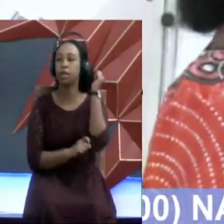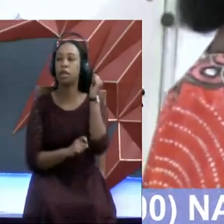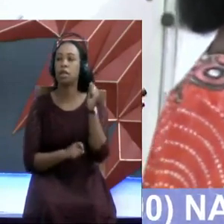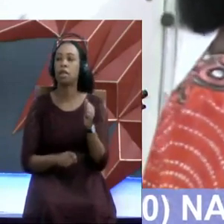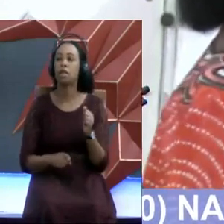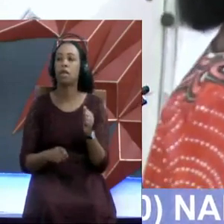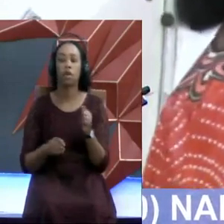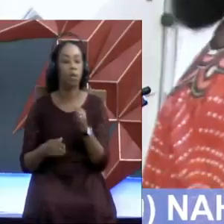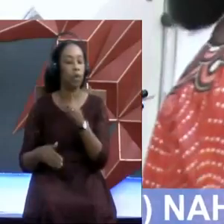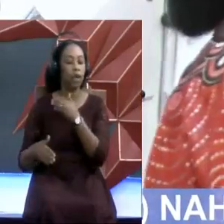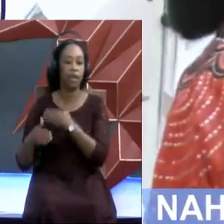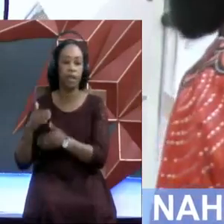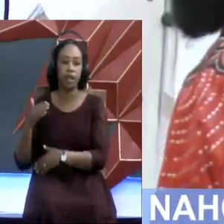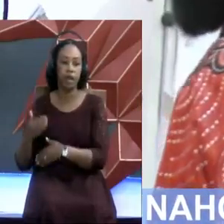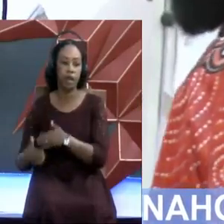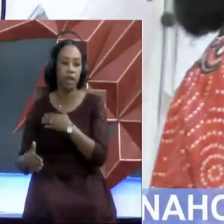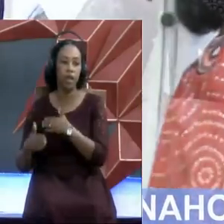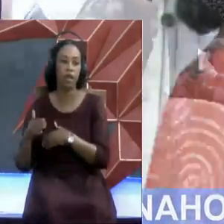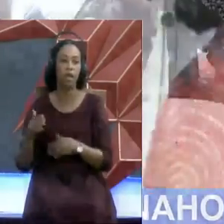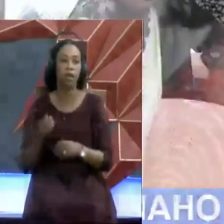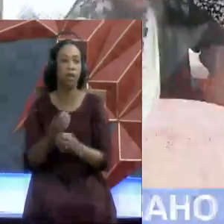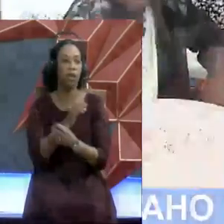Kabizi Bwana Yesu